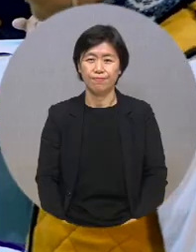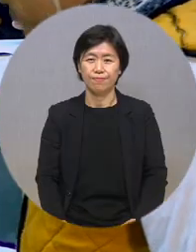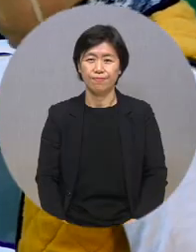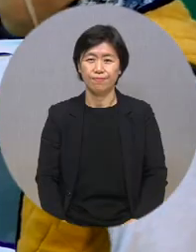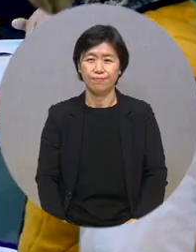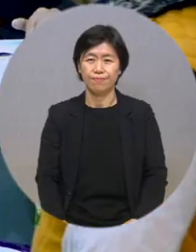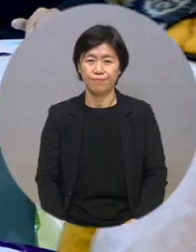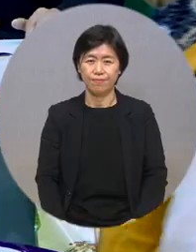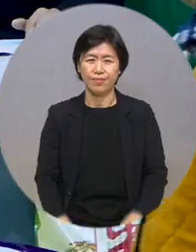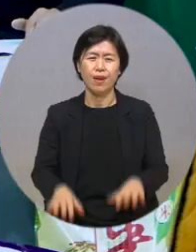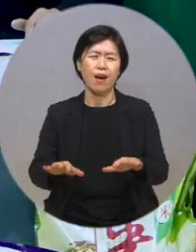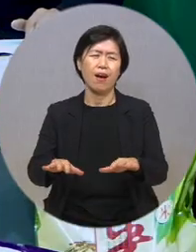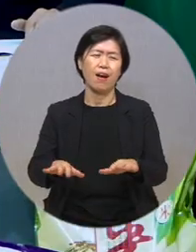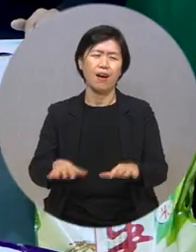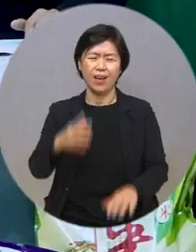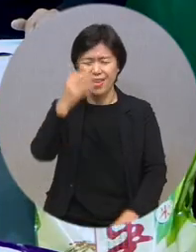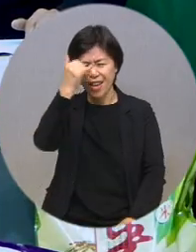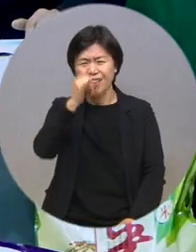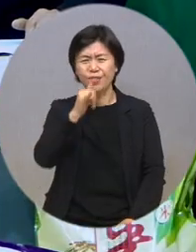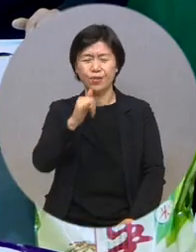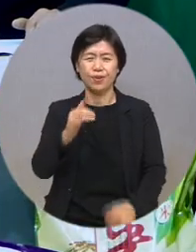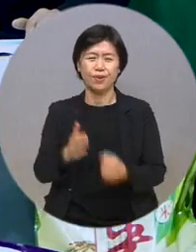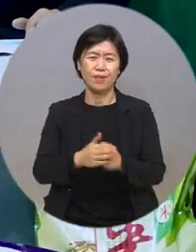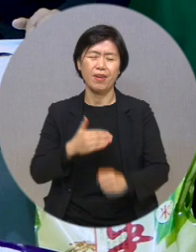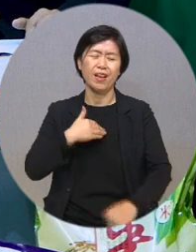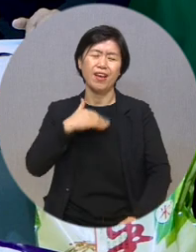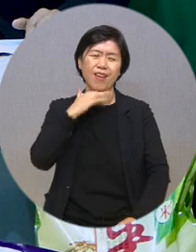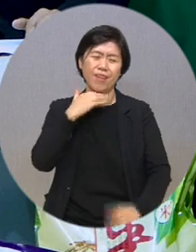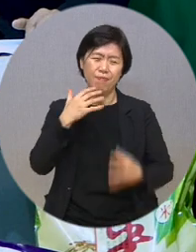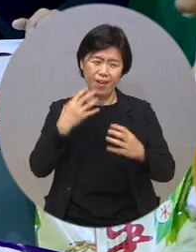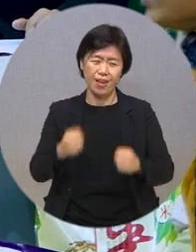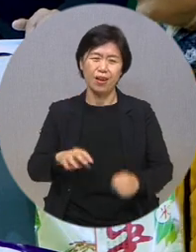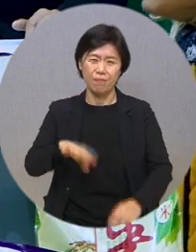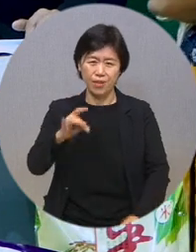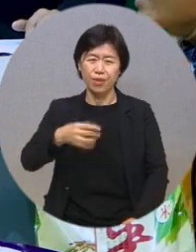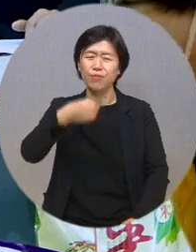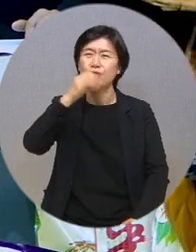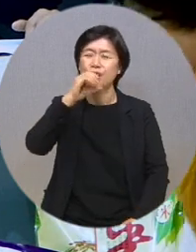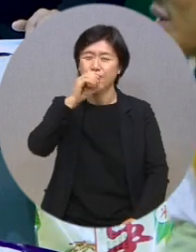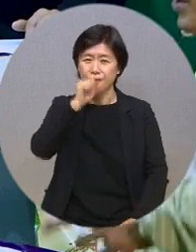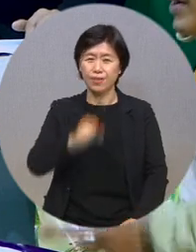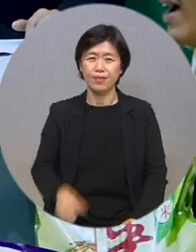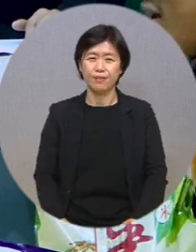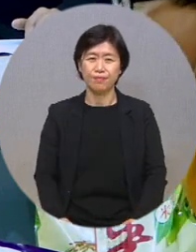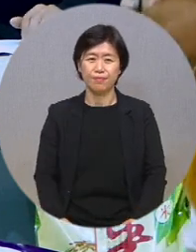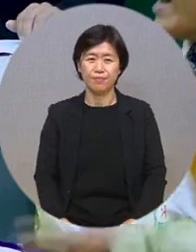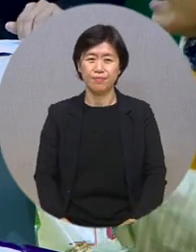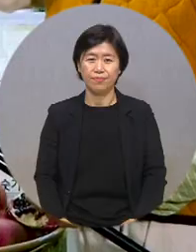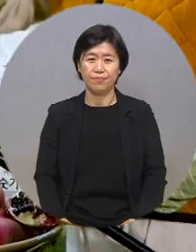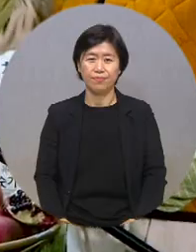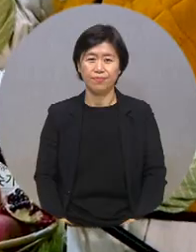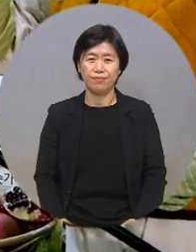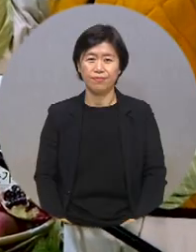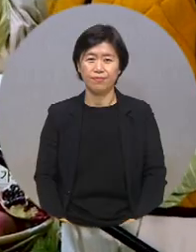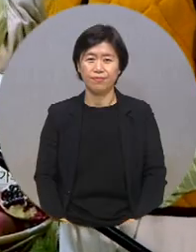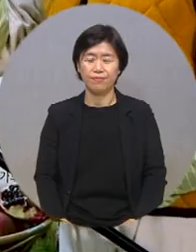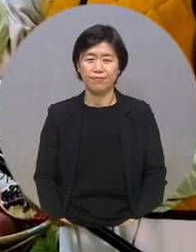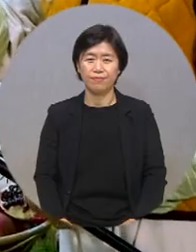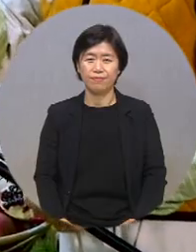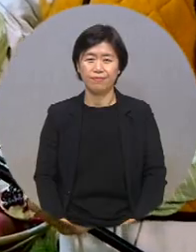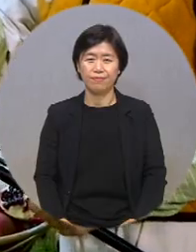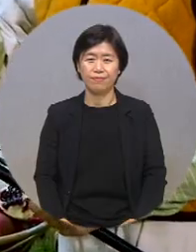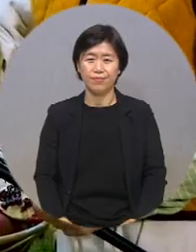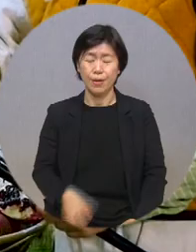예, 동방 예의지. 남방 예의고 장의 유서죠. 자, 또 흥하십니까? 또 땀에.